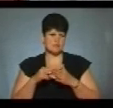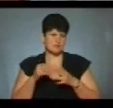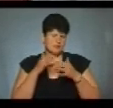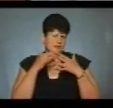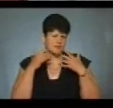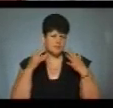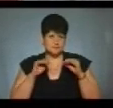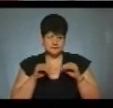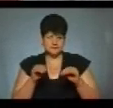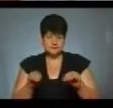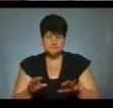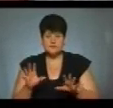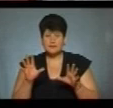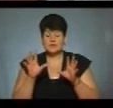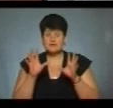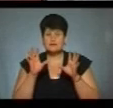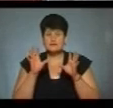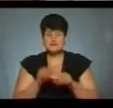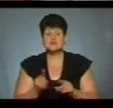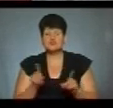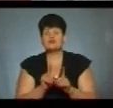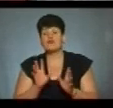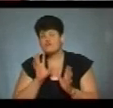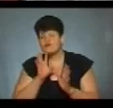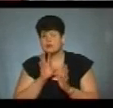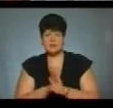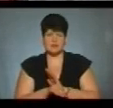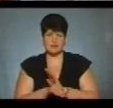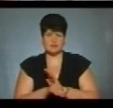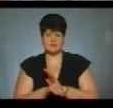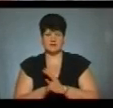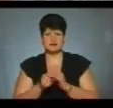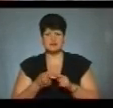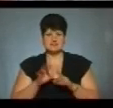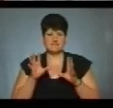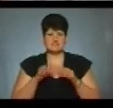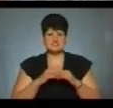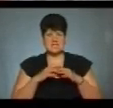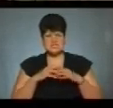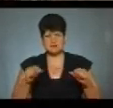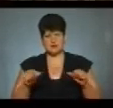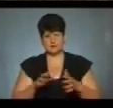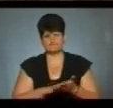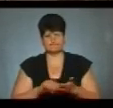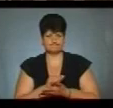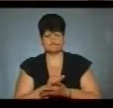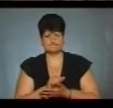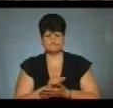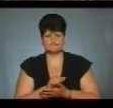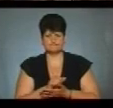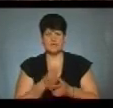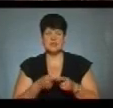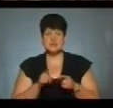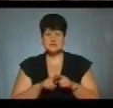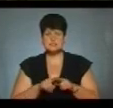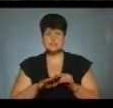накупляли. Все, що ми, як то кажуть, що ми вкладали цілу весну, це все нам забрало і все змило. Це подвір'я